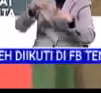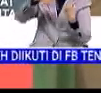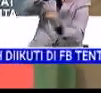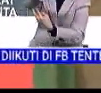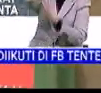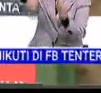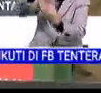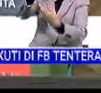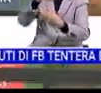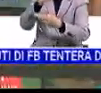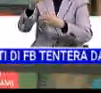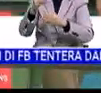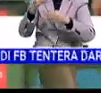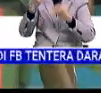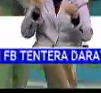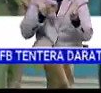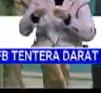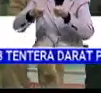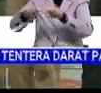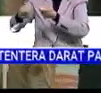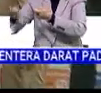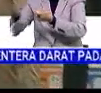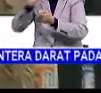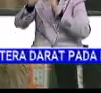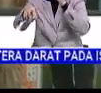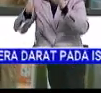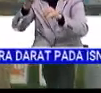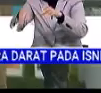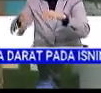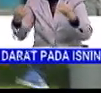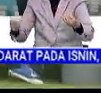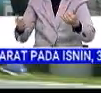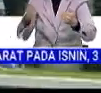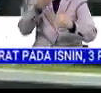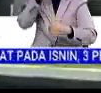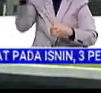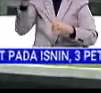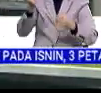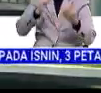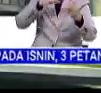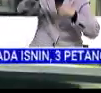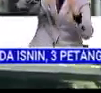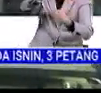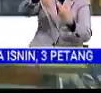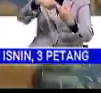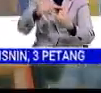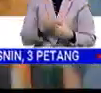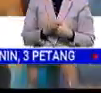semula dan pengurusan sisa pepejal yang efisien dalam masyarakat.